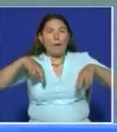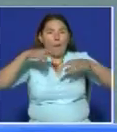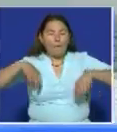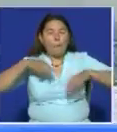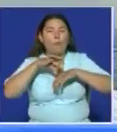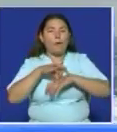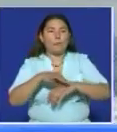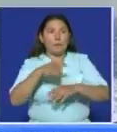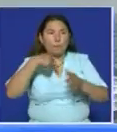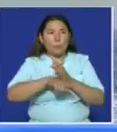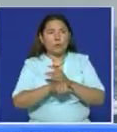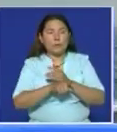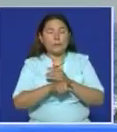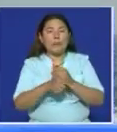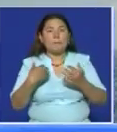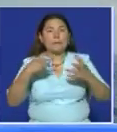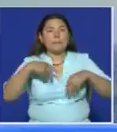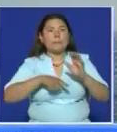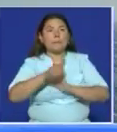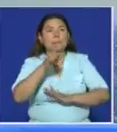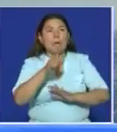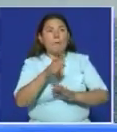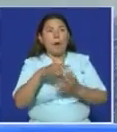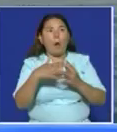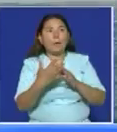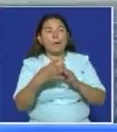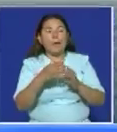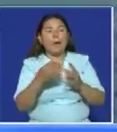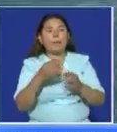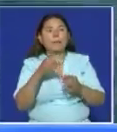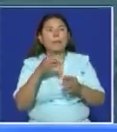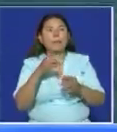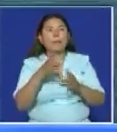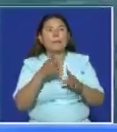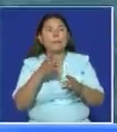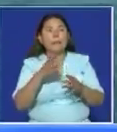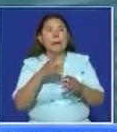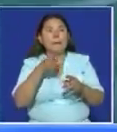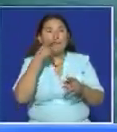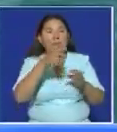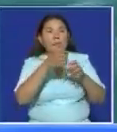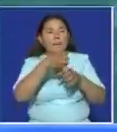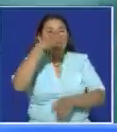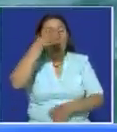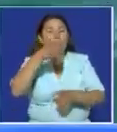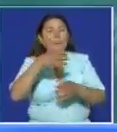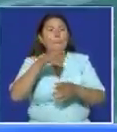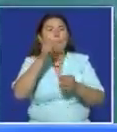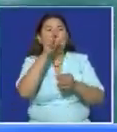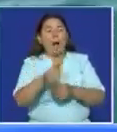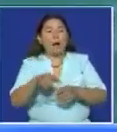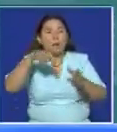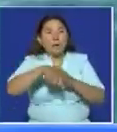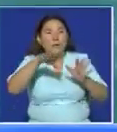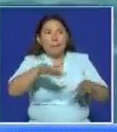жасалып жатыр. Мінекей тексеріс барысында тағы бір ауға кезіктік. Баклашка, яғни бұның бас жағы, яғни